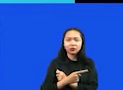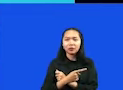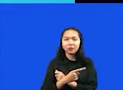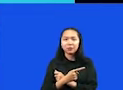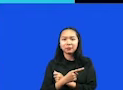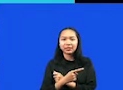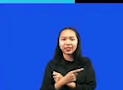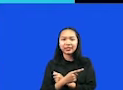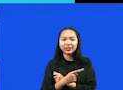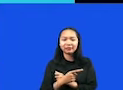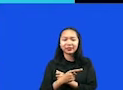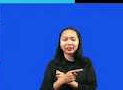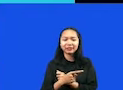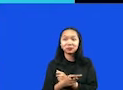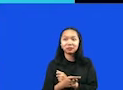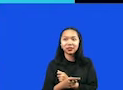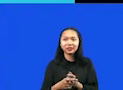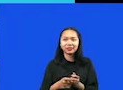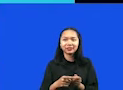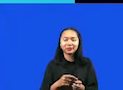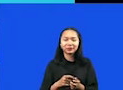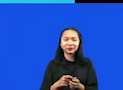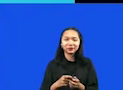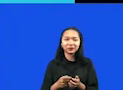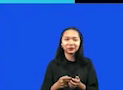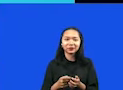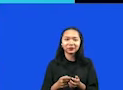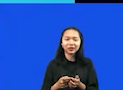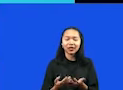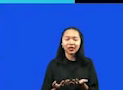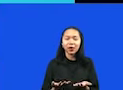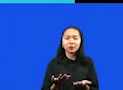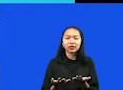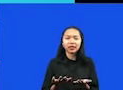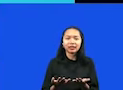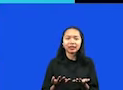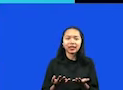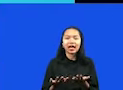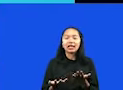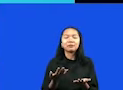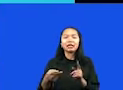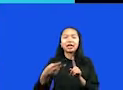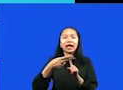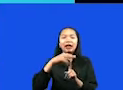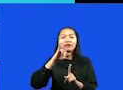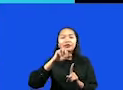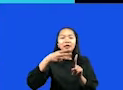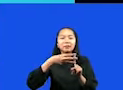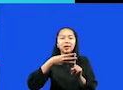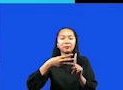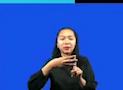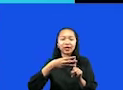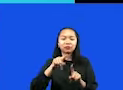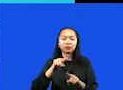imam dan juga suster brer terutama dalam menanggapi fibb ini